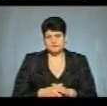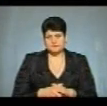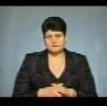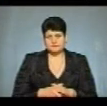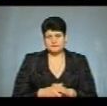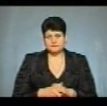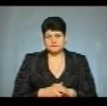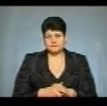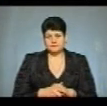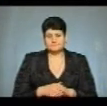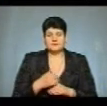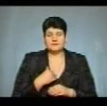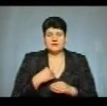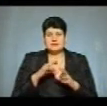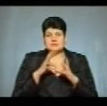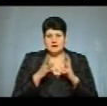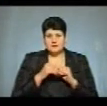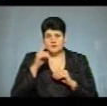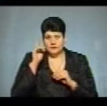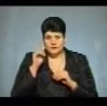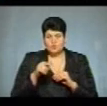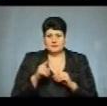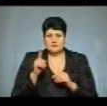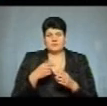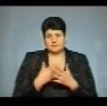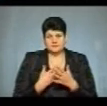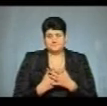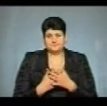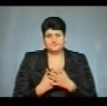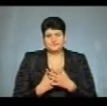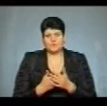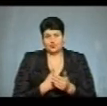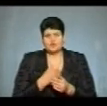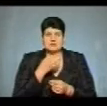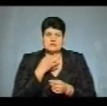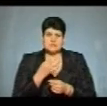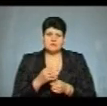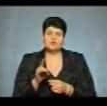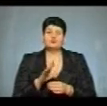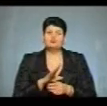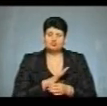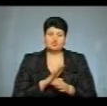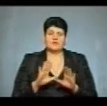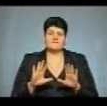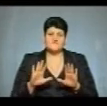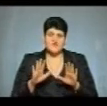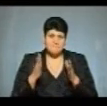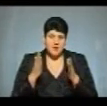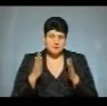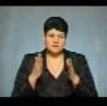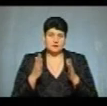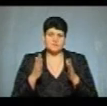мені, скажімо так, загально відомо в загальних рисах, але хочу сказати, що були випадки як